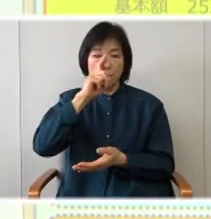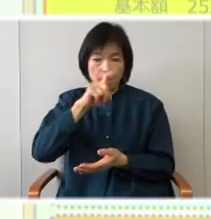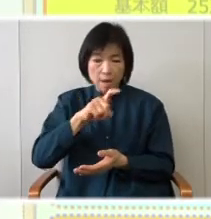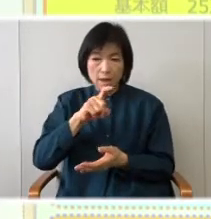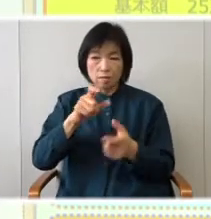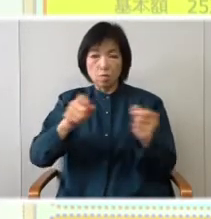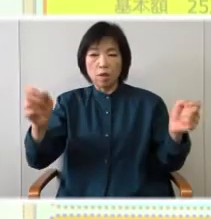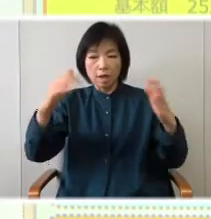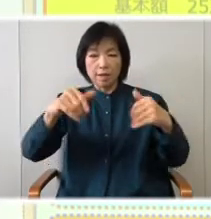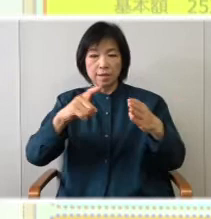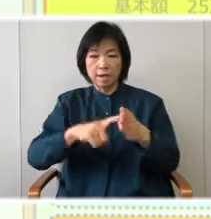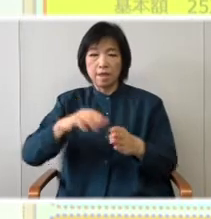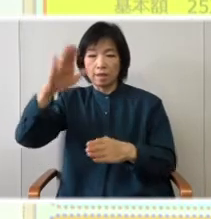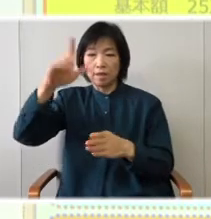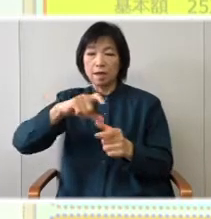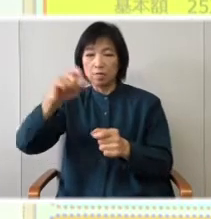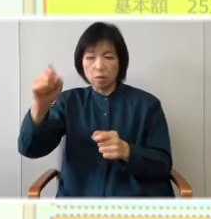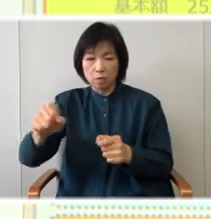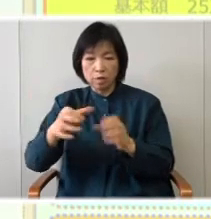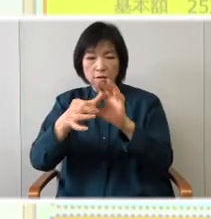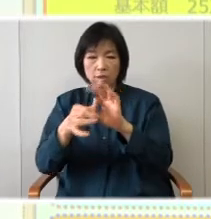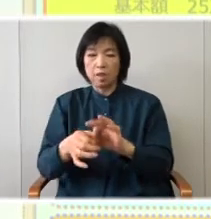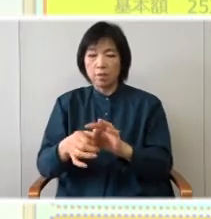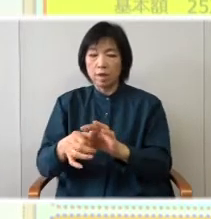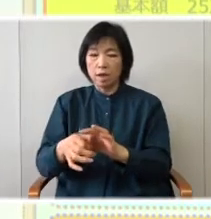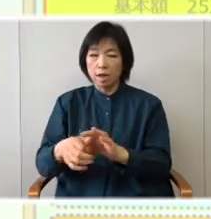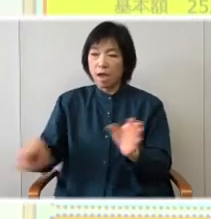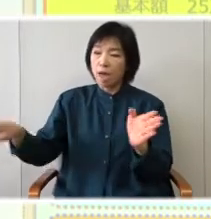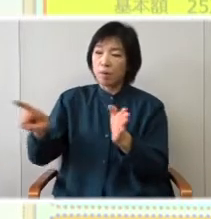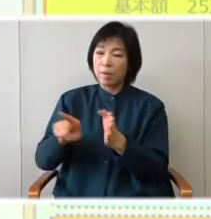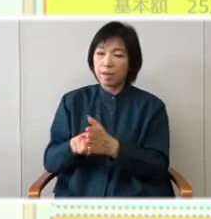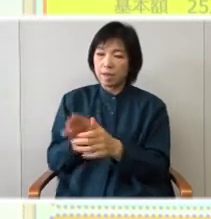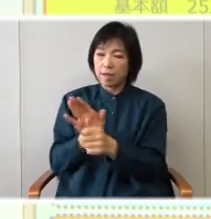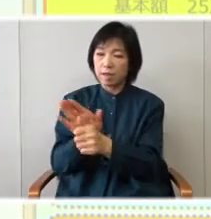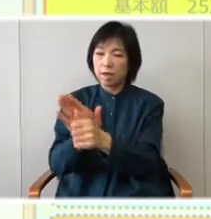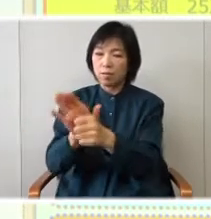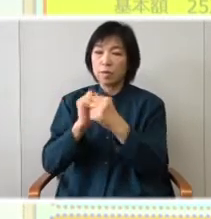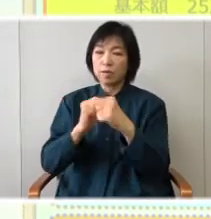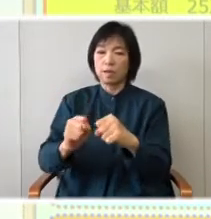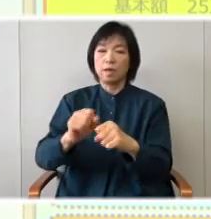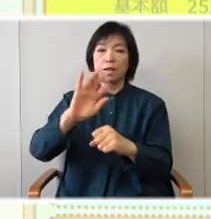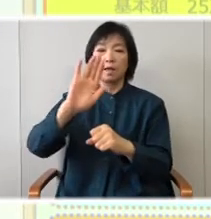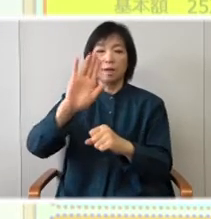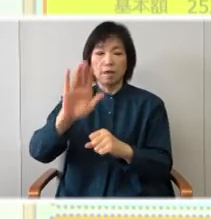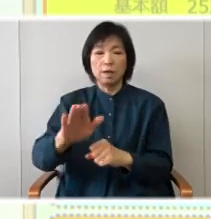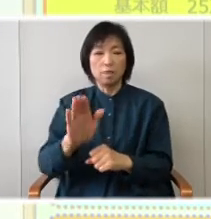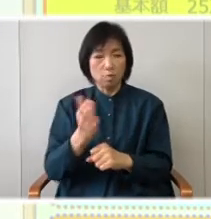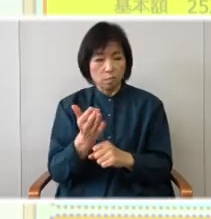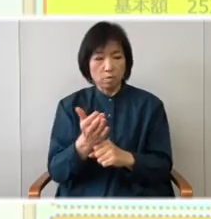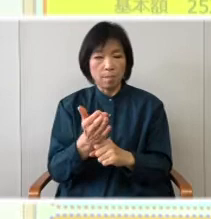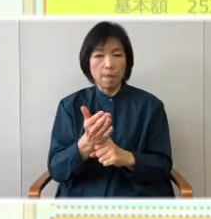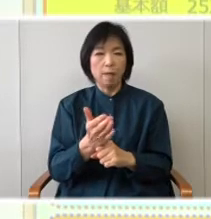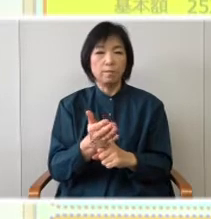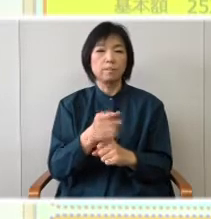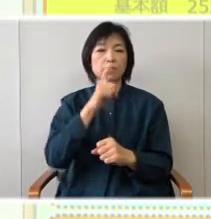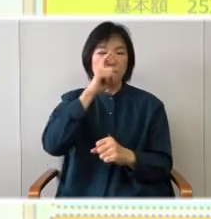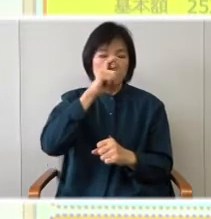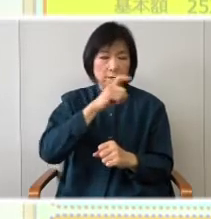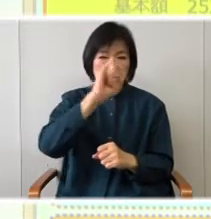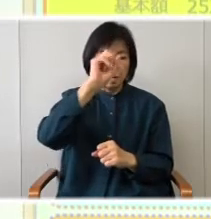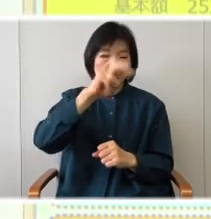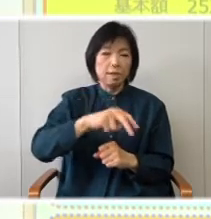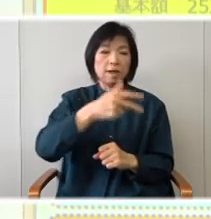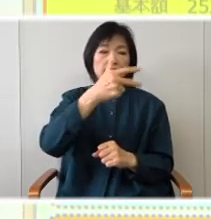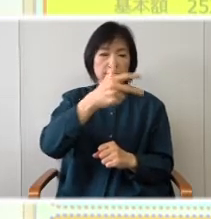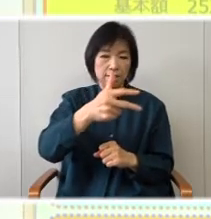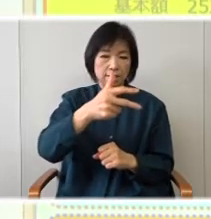高遠町等については支援があったんですけども、旧伊那市、伊那市